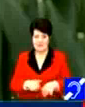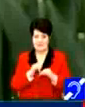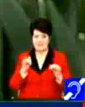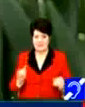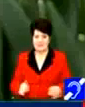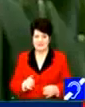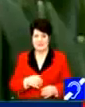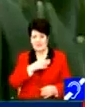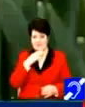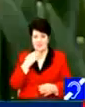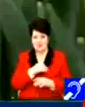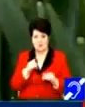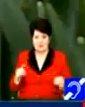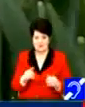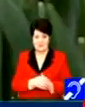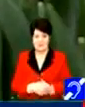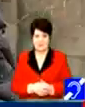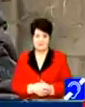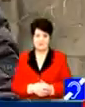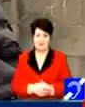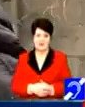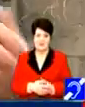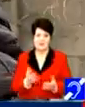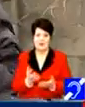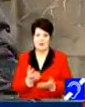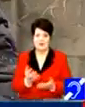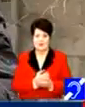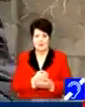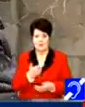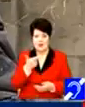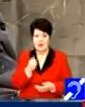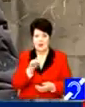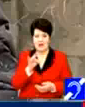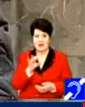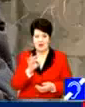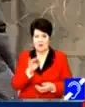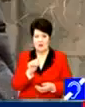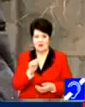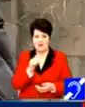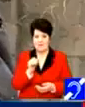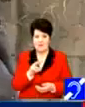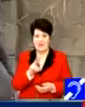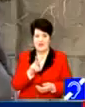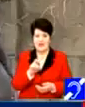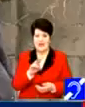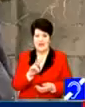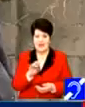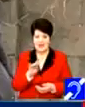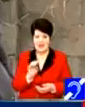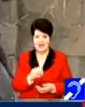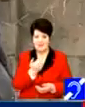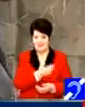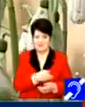să-l multipli, să pentru că zic, eu mă ocup cu florile, mă cresc garoate, cresc trandafiri, cresc alele. Dar mi-am spus,